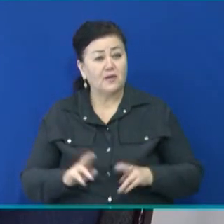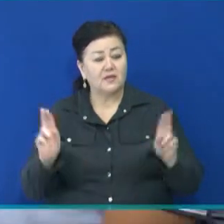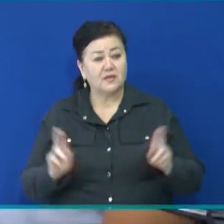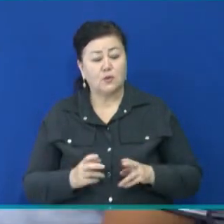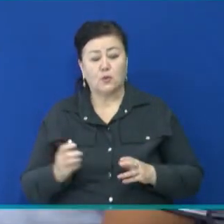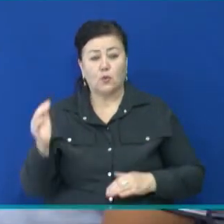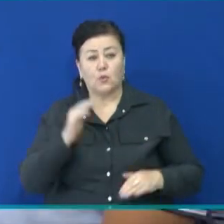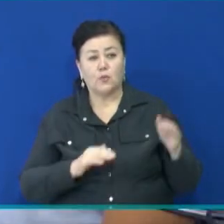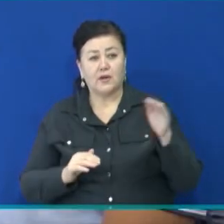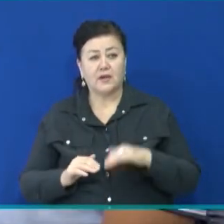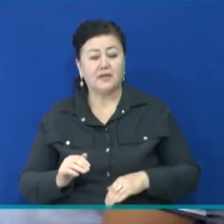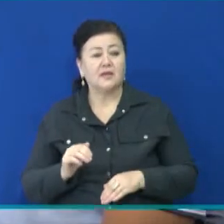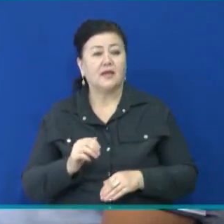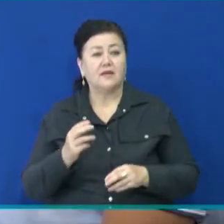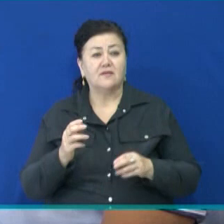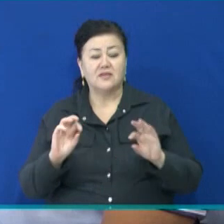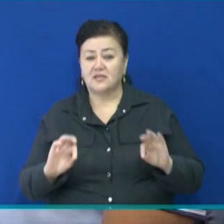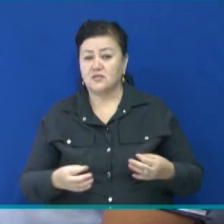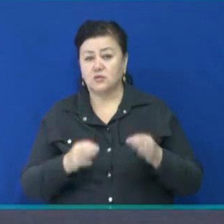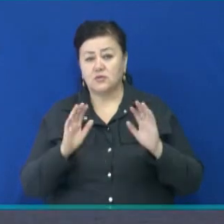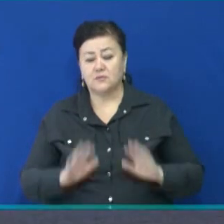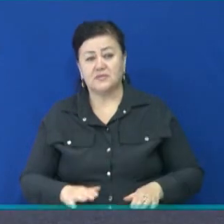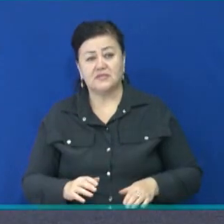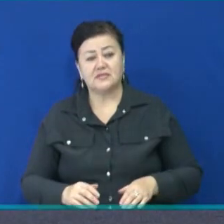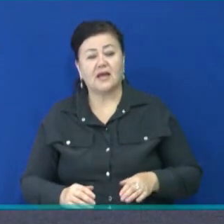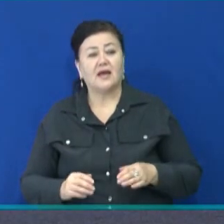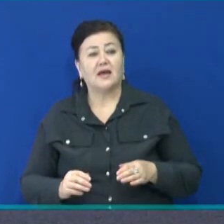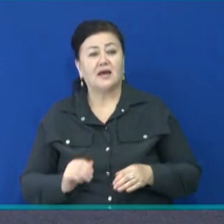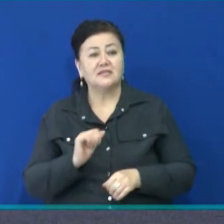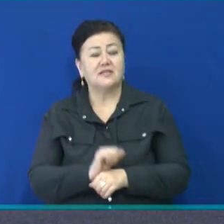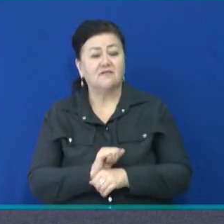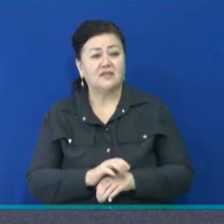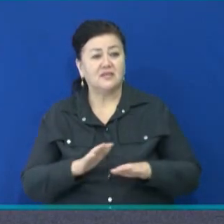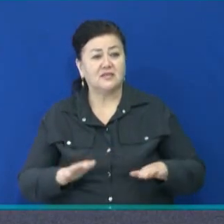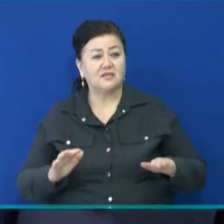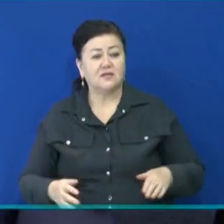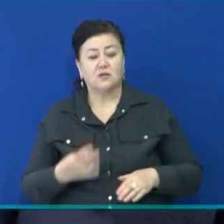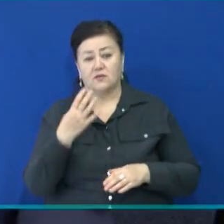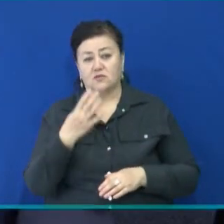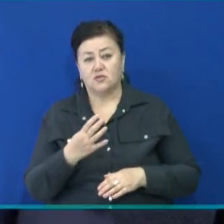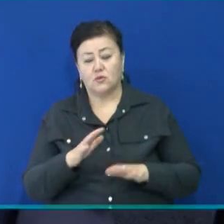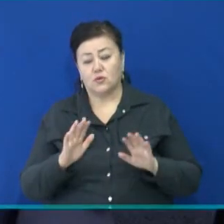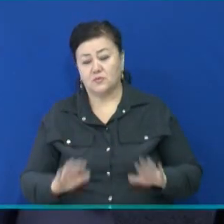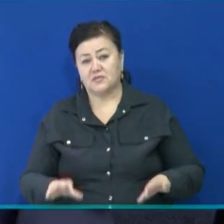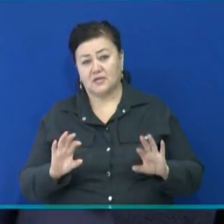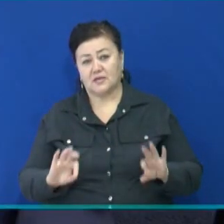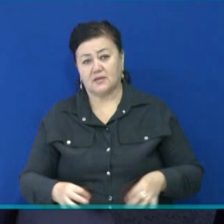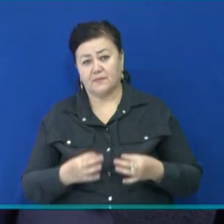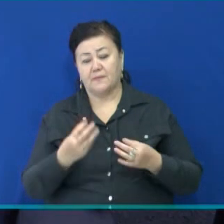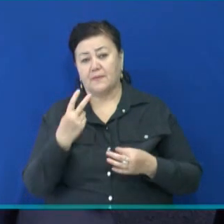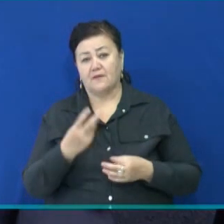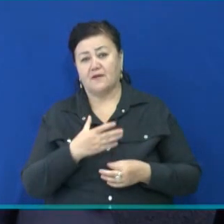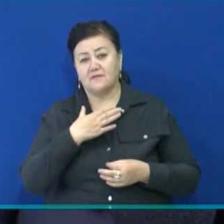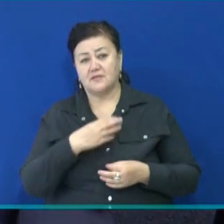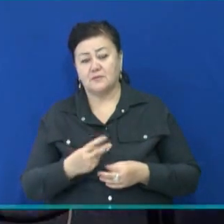нетрезвом виде и оставление детей без присмотра взрослых. В целом, в нашей области купание разрешено только в 4 местах. 2 из них находятся в